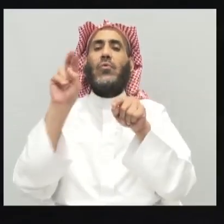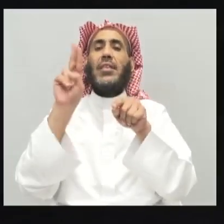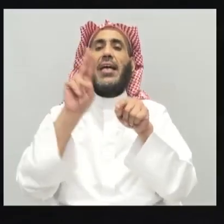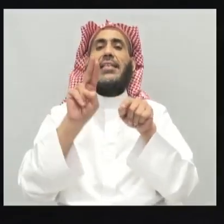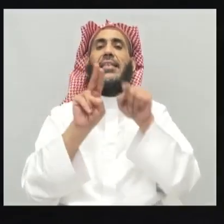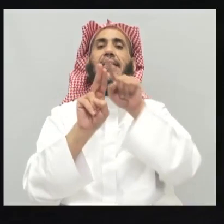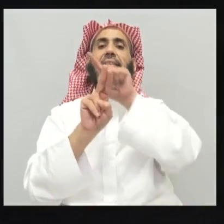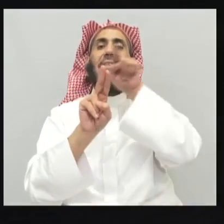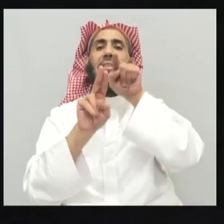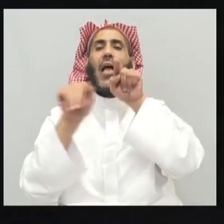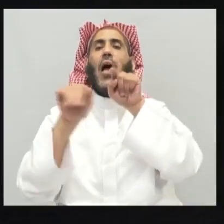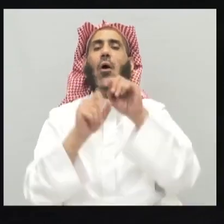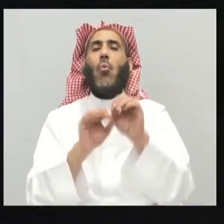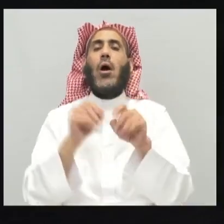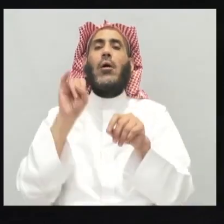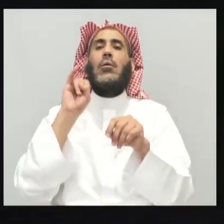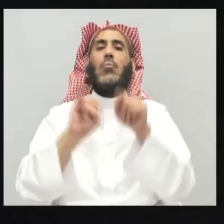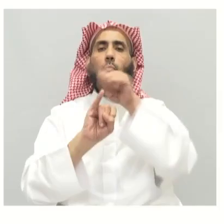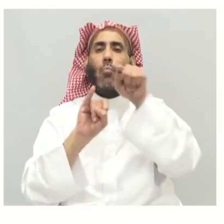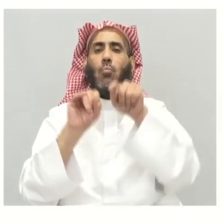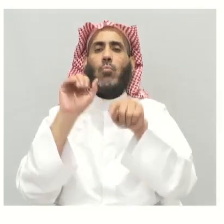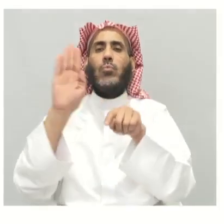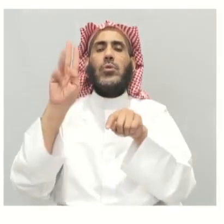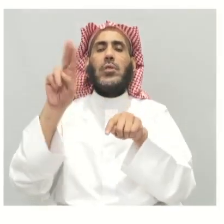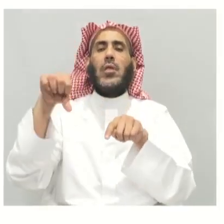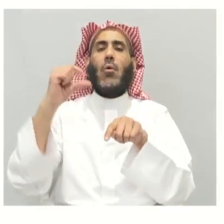ومستودع. إذن نلاحظ هنا